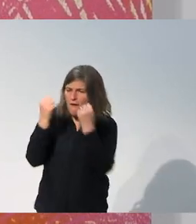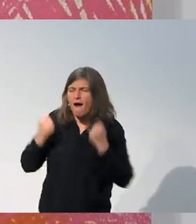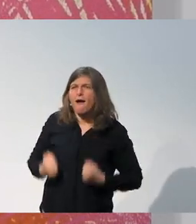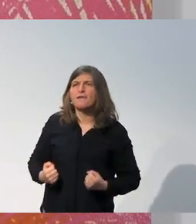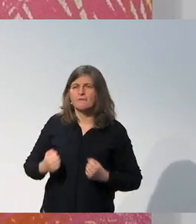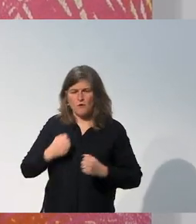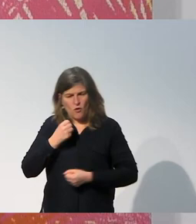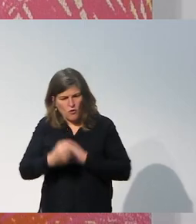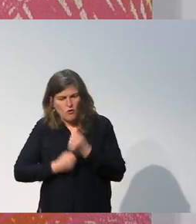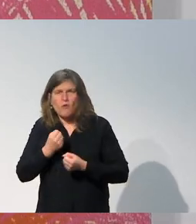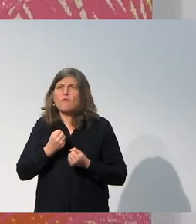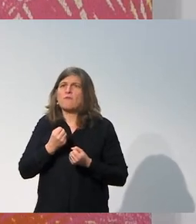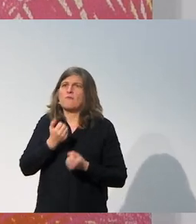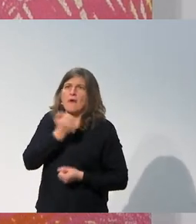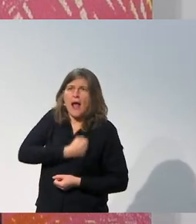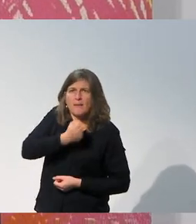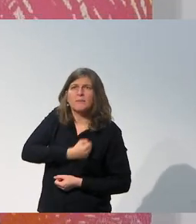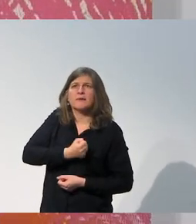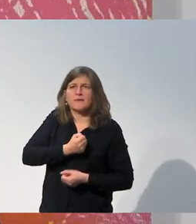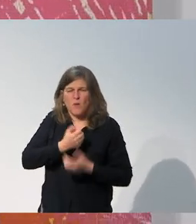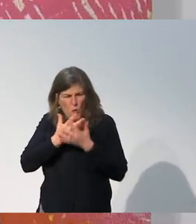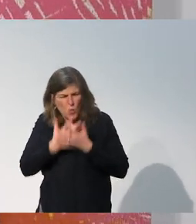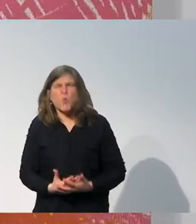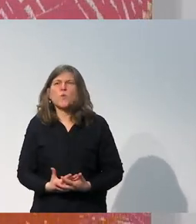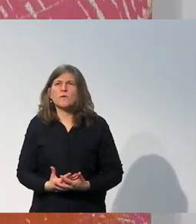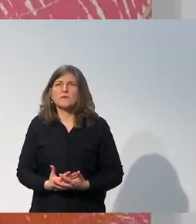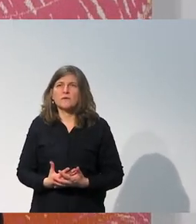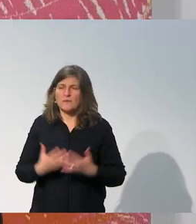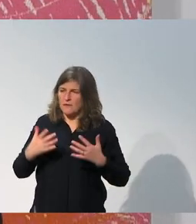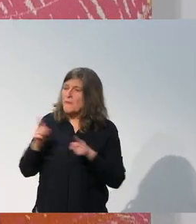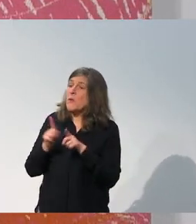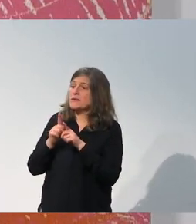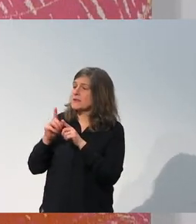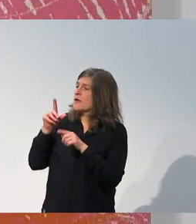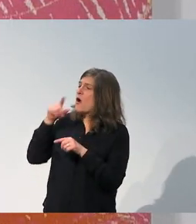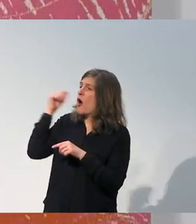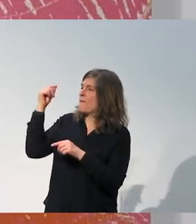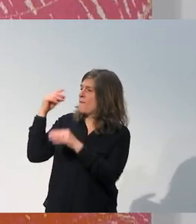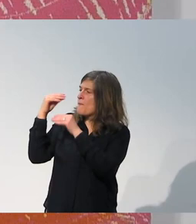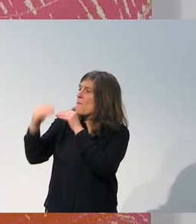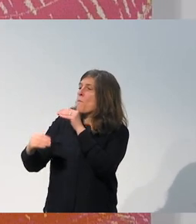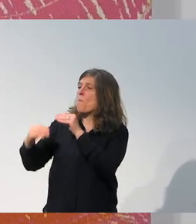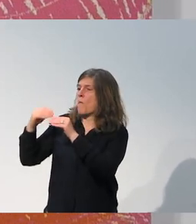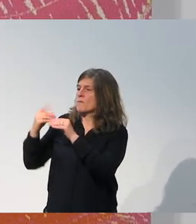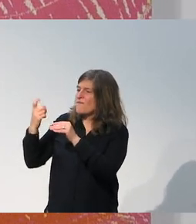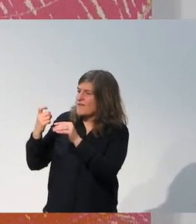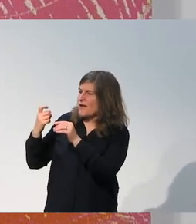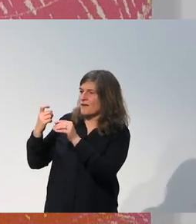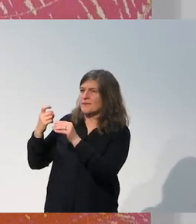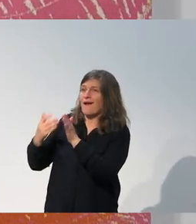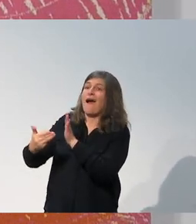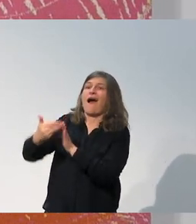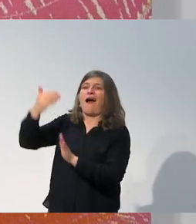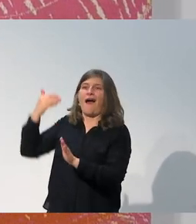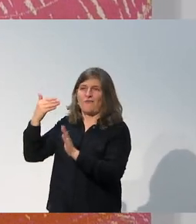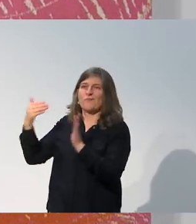corps saccagés, des corps qui pèsent. Ce livre parle aussi des hommes du monde d'avant le chamboulement de